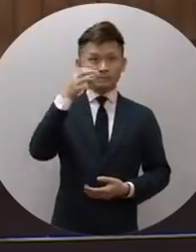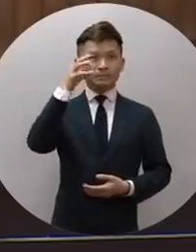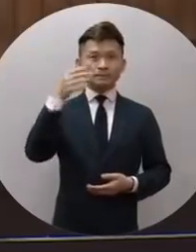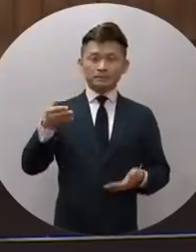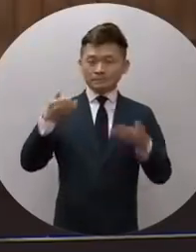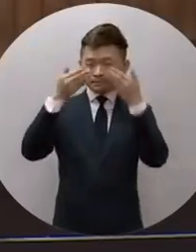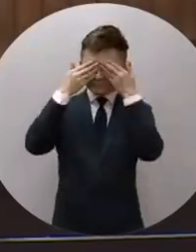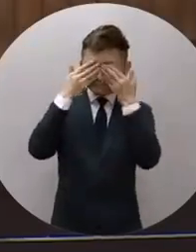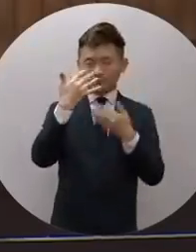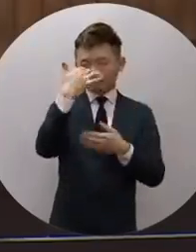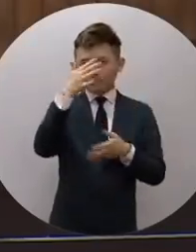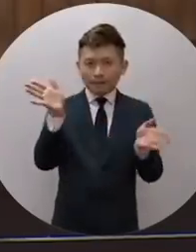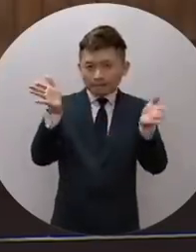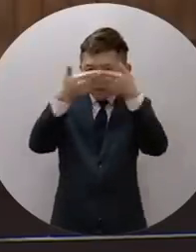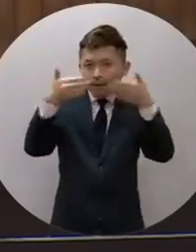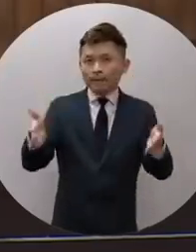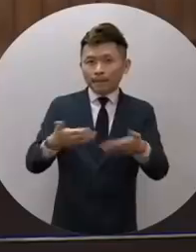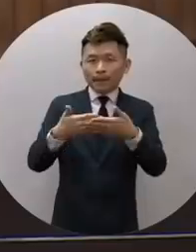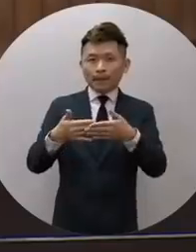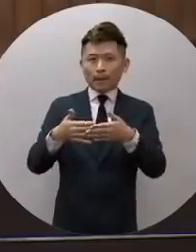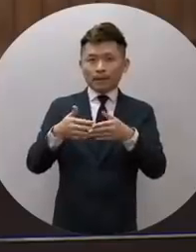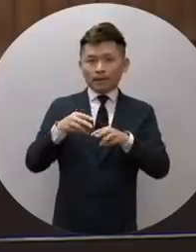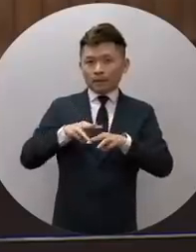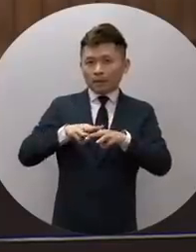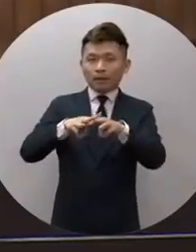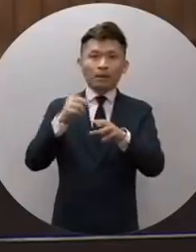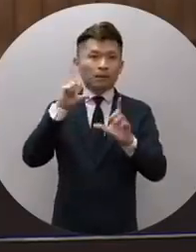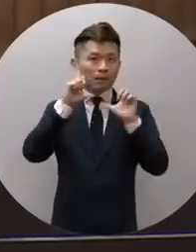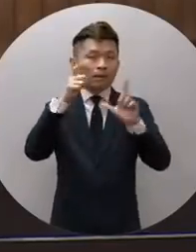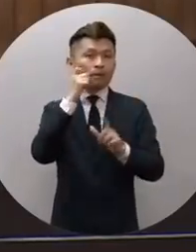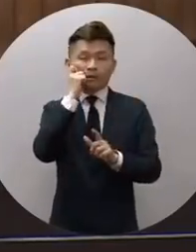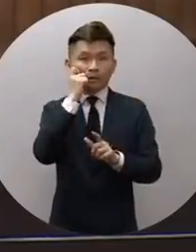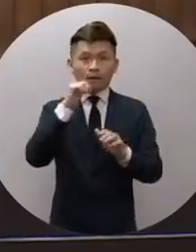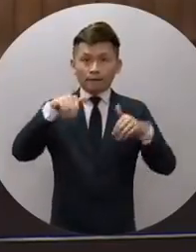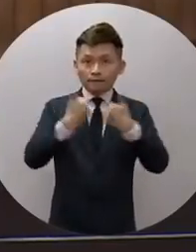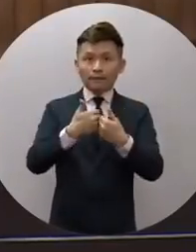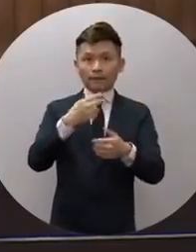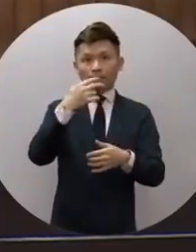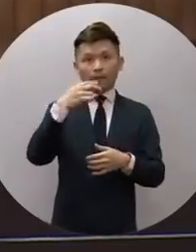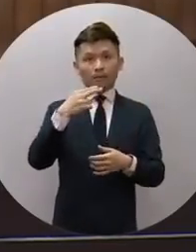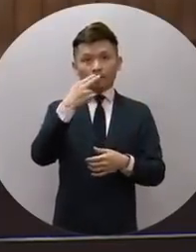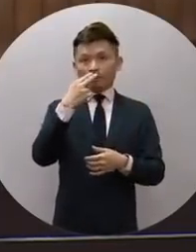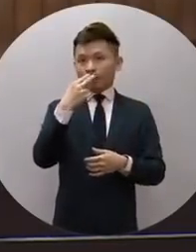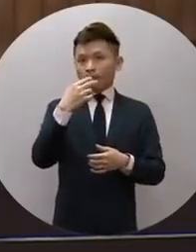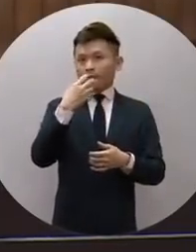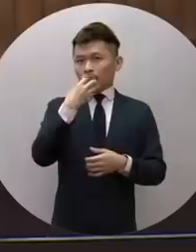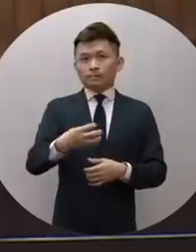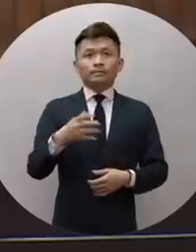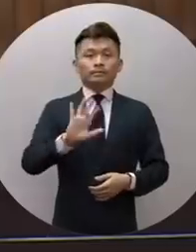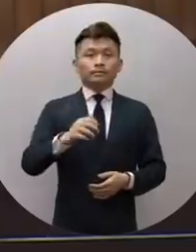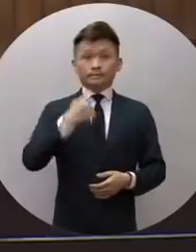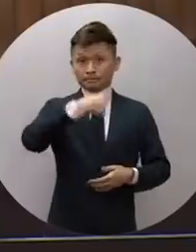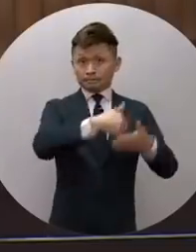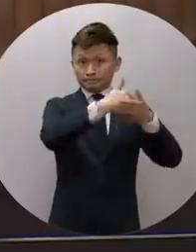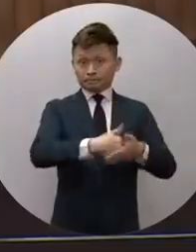而关上了门，走不了大路，却上了歧路。试想，两岸三